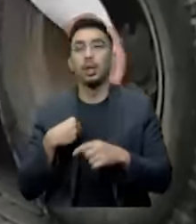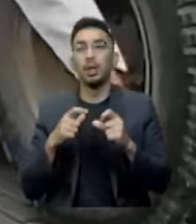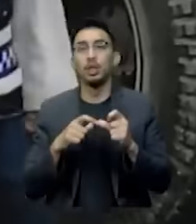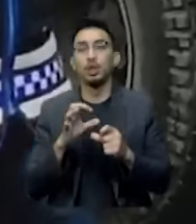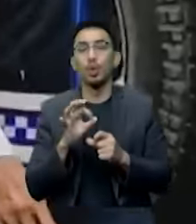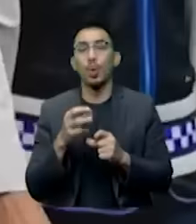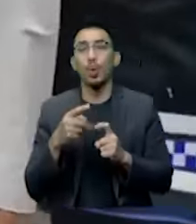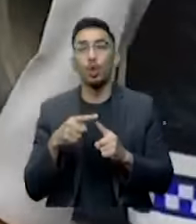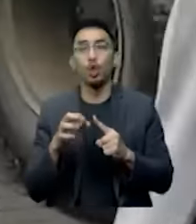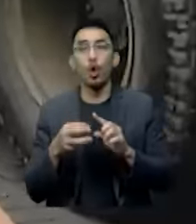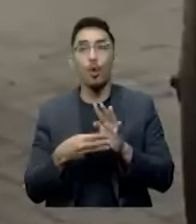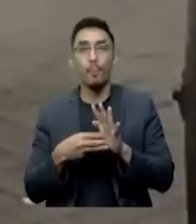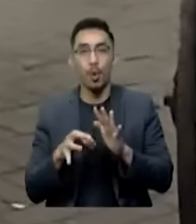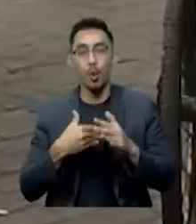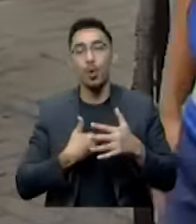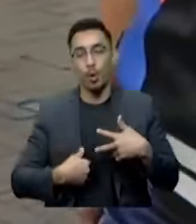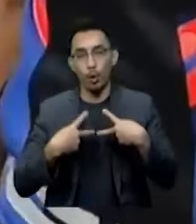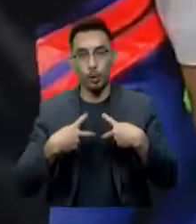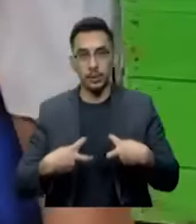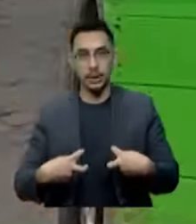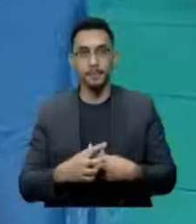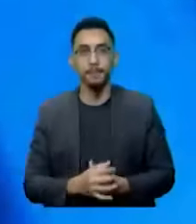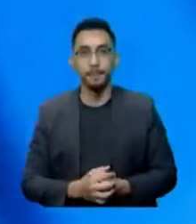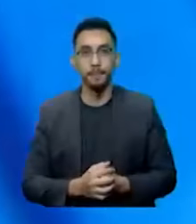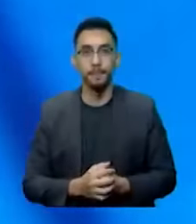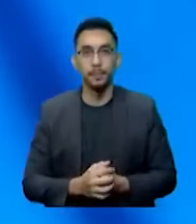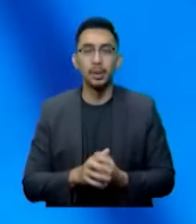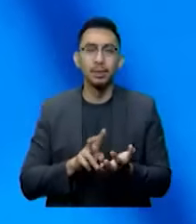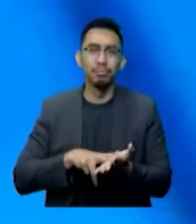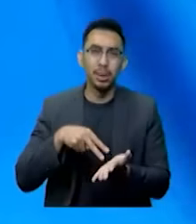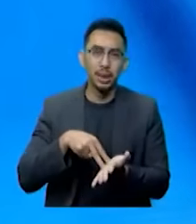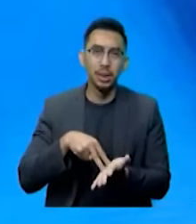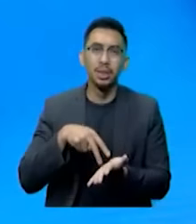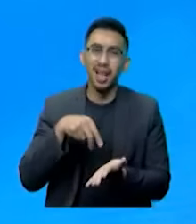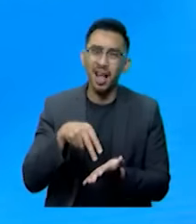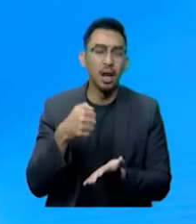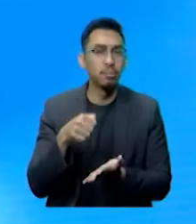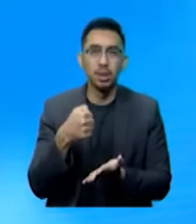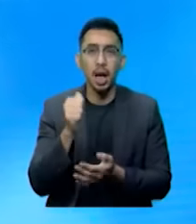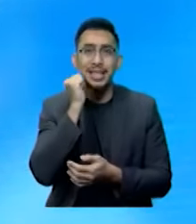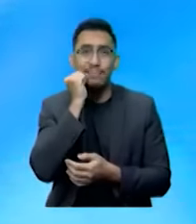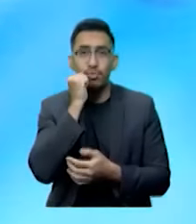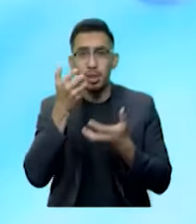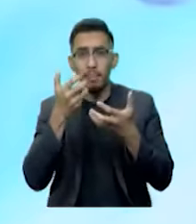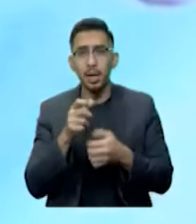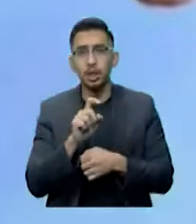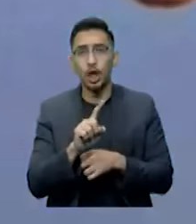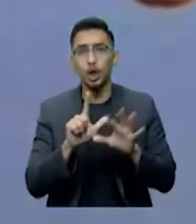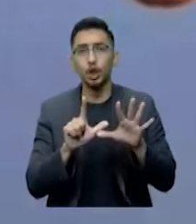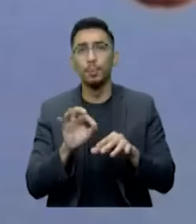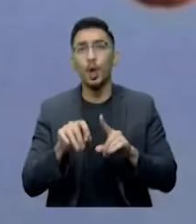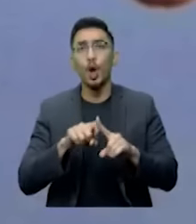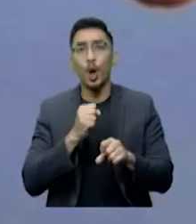Jawa Timur, Nur Syafi'i, iNews, melaporkan. Lantaran tak bisa berdiri dan berjalan, seorang ibu